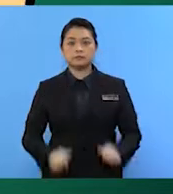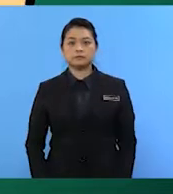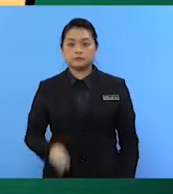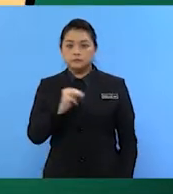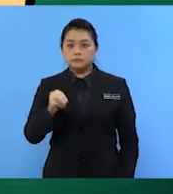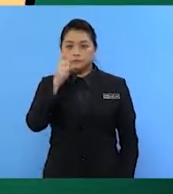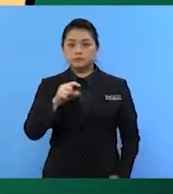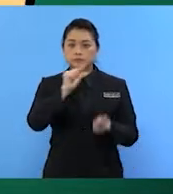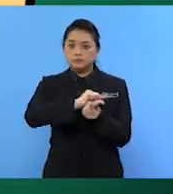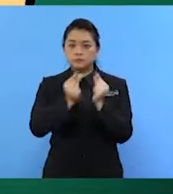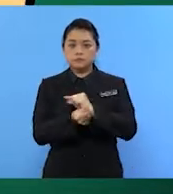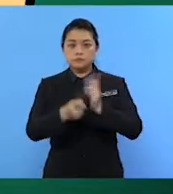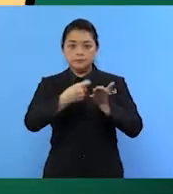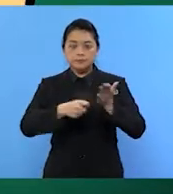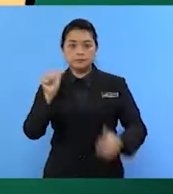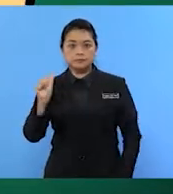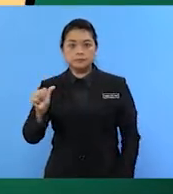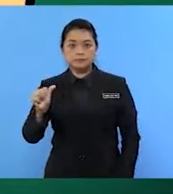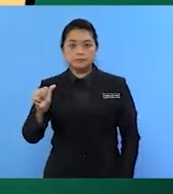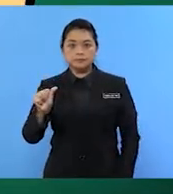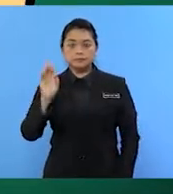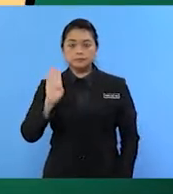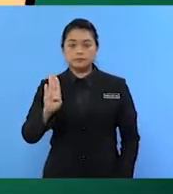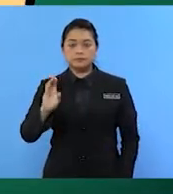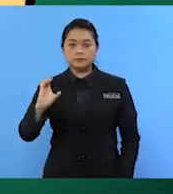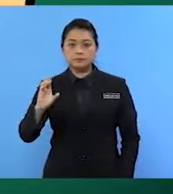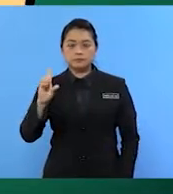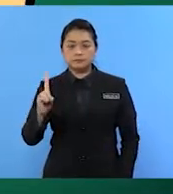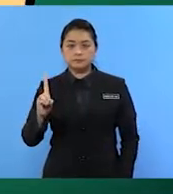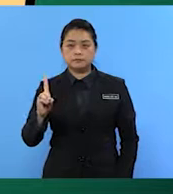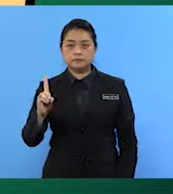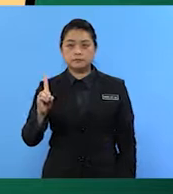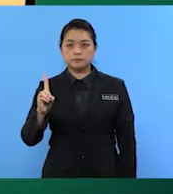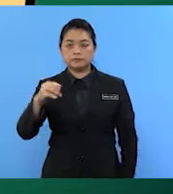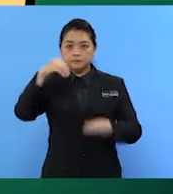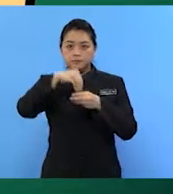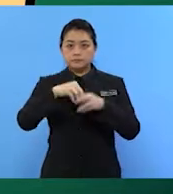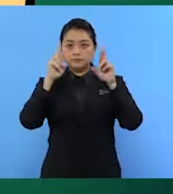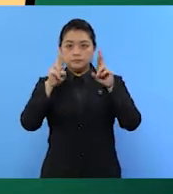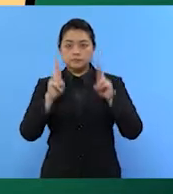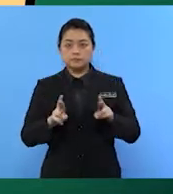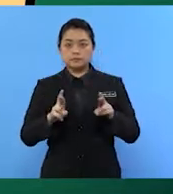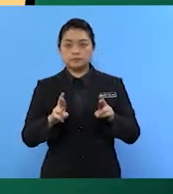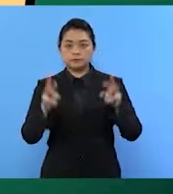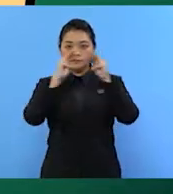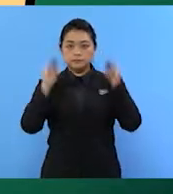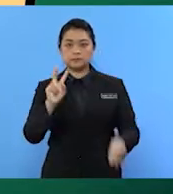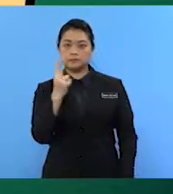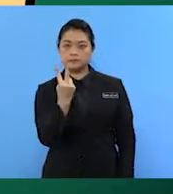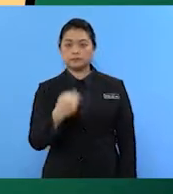perlu menggantikan nilai A, B, C dan D dalam rumus matriks